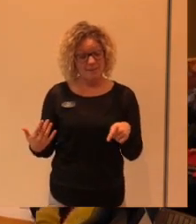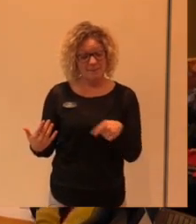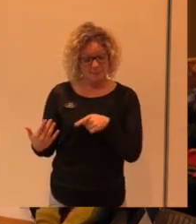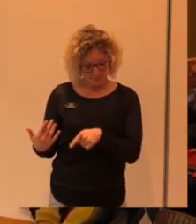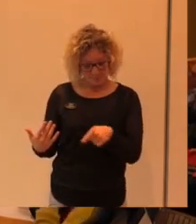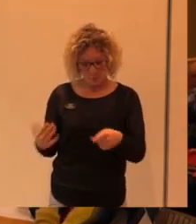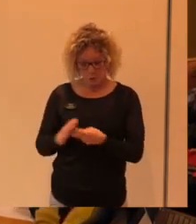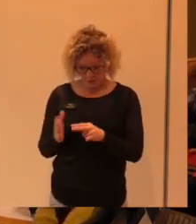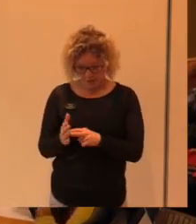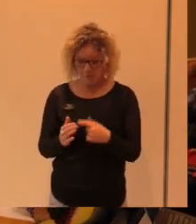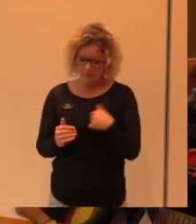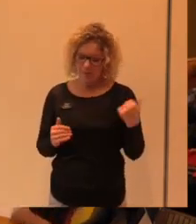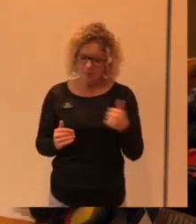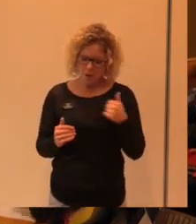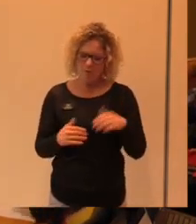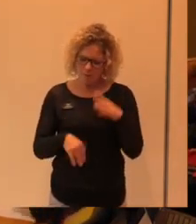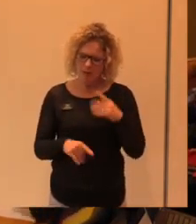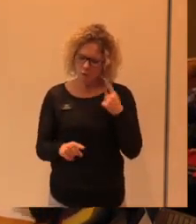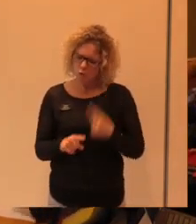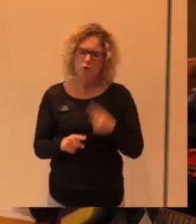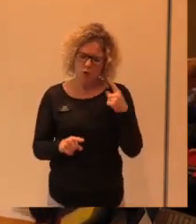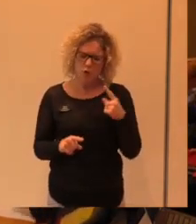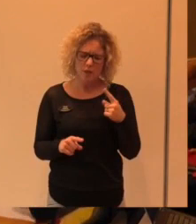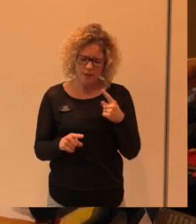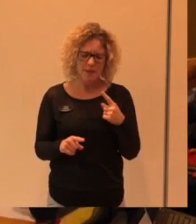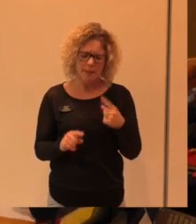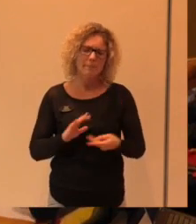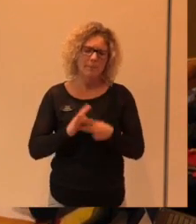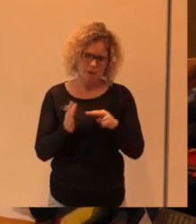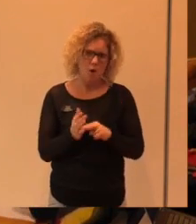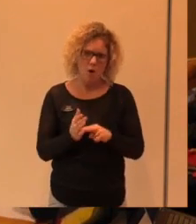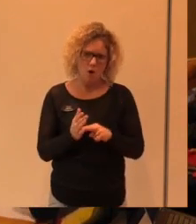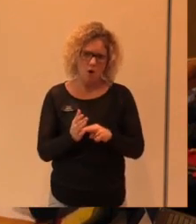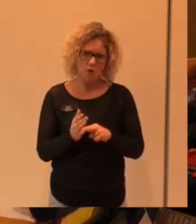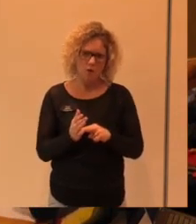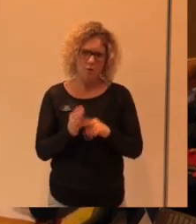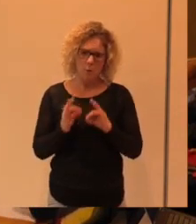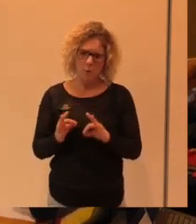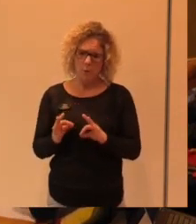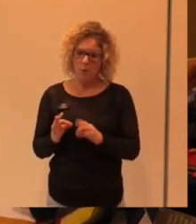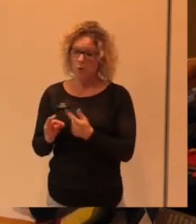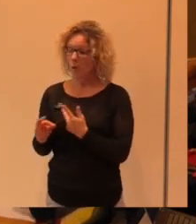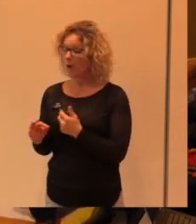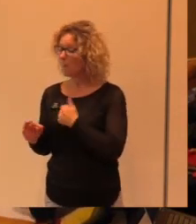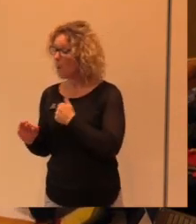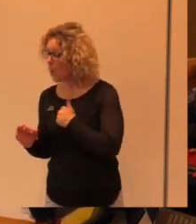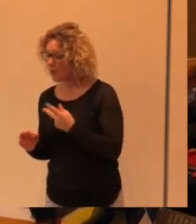där behöver vi ha en tydligare plan för avveckling och